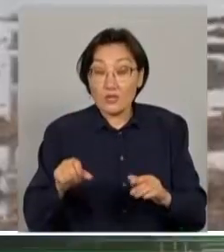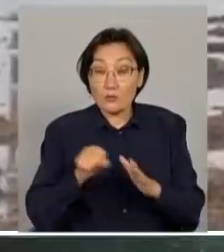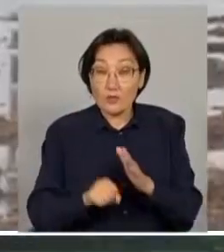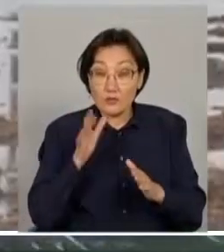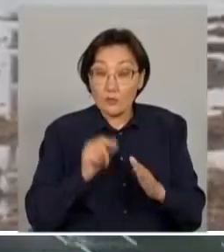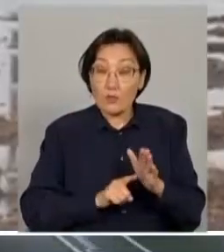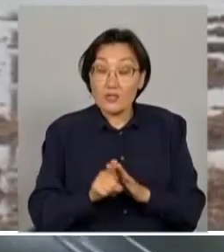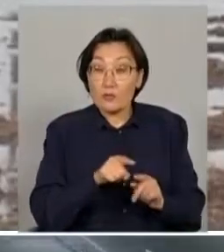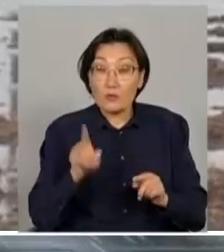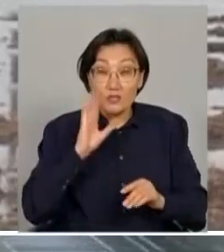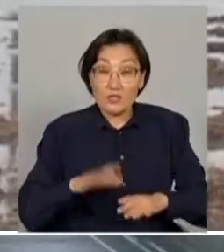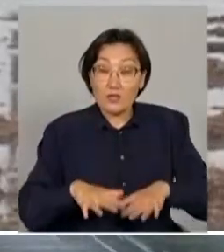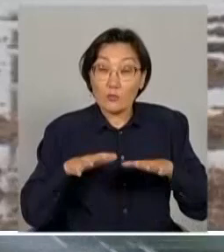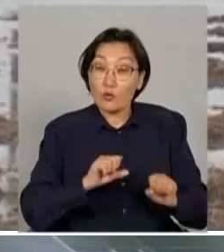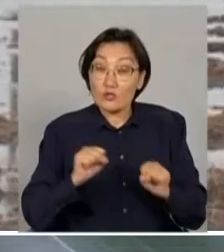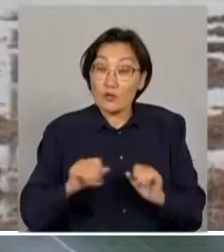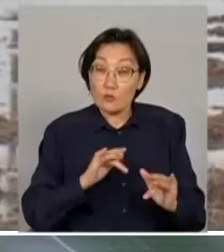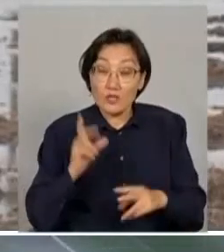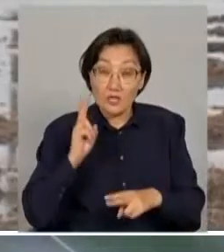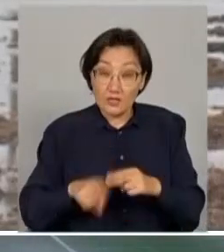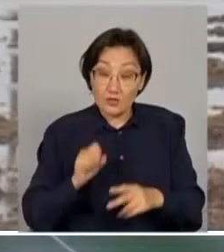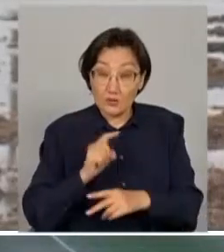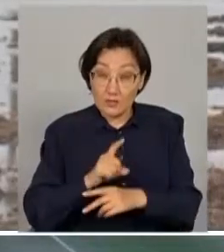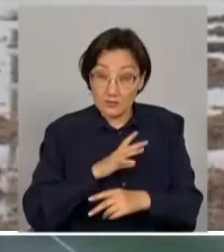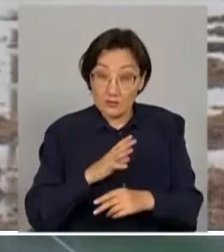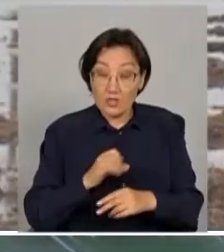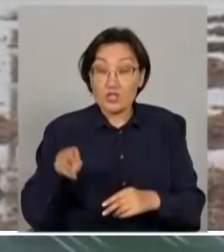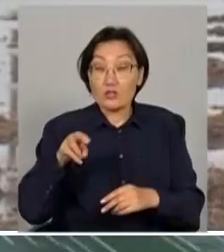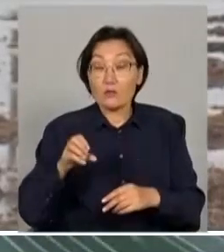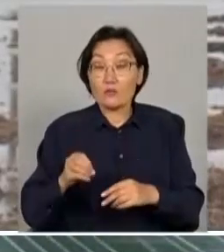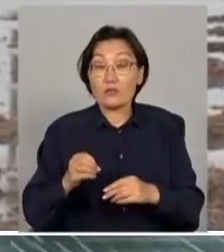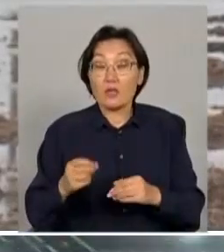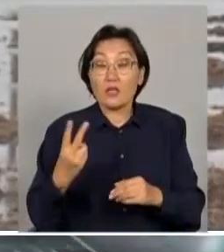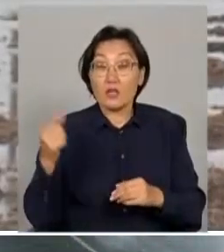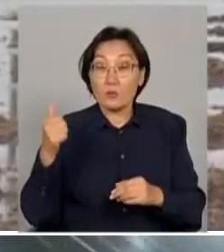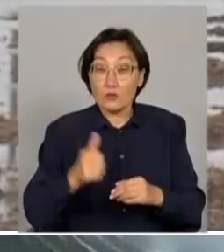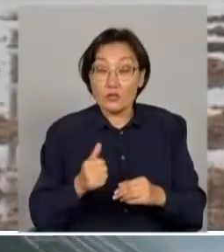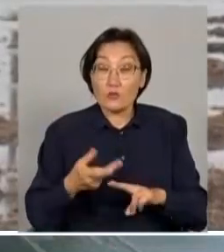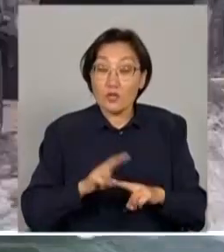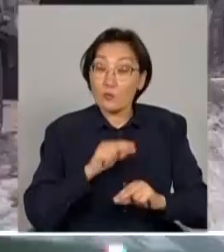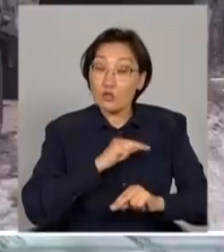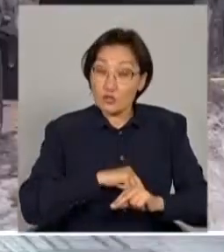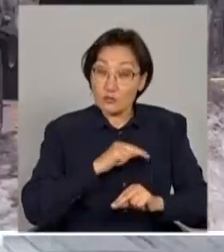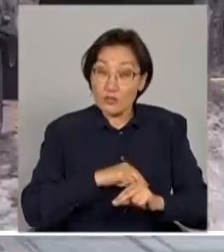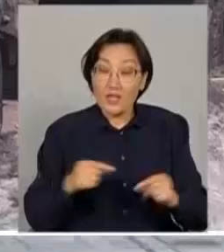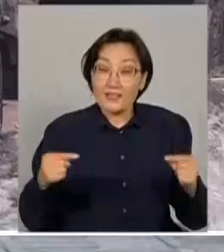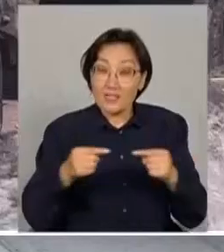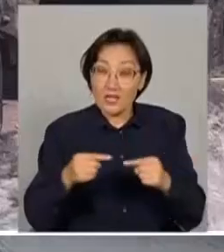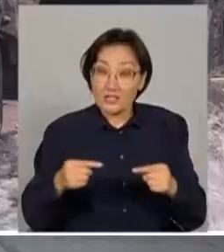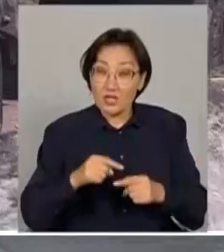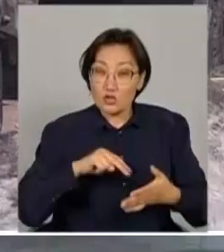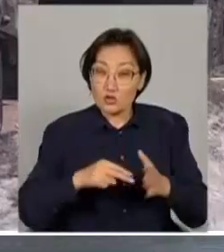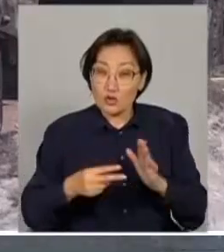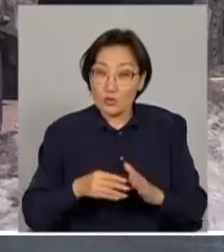су тасқынынан қорғау шараларын аяқтауды тапсырды. Сонымен қатар, 2 аптада бұл жұмыстардың нақты